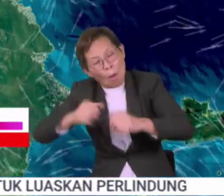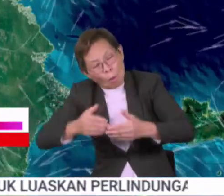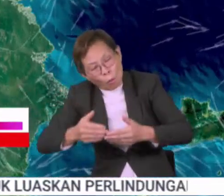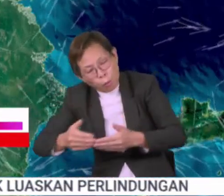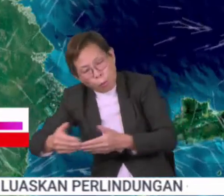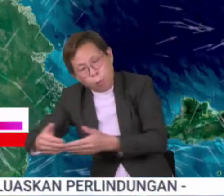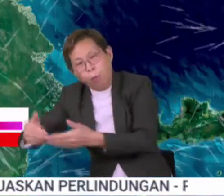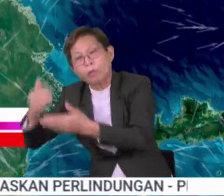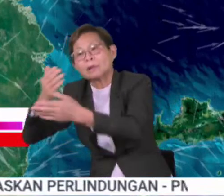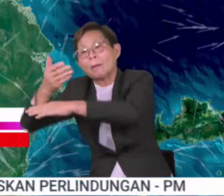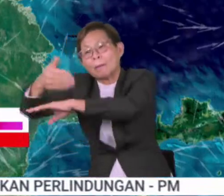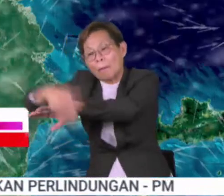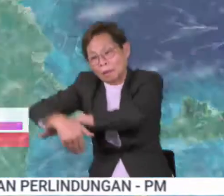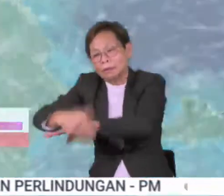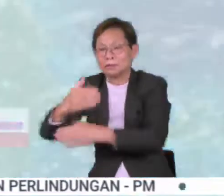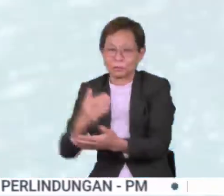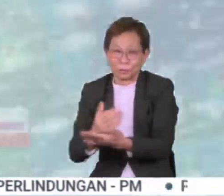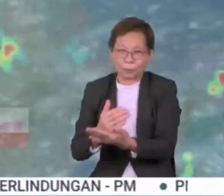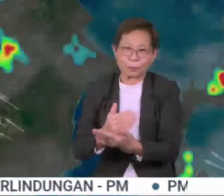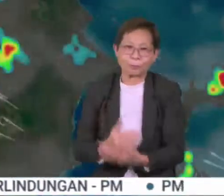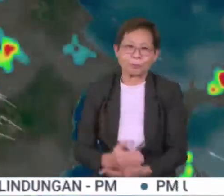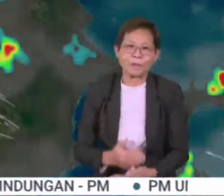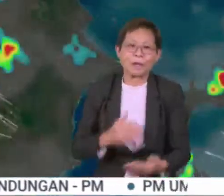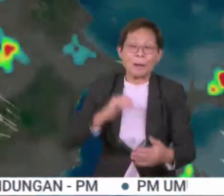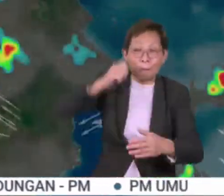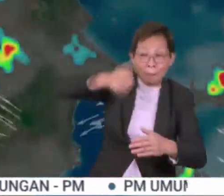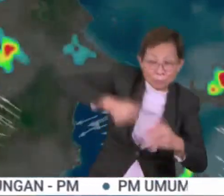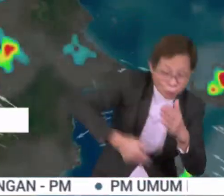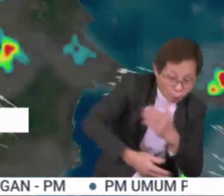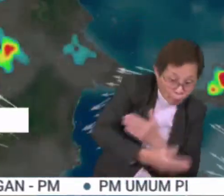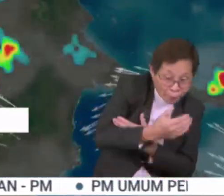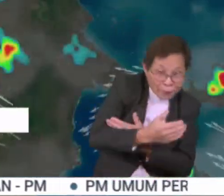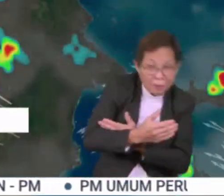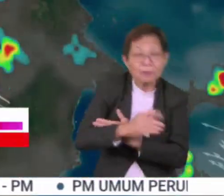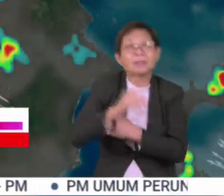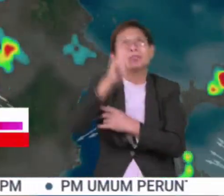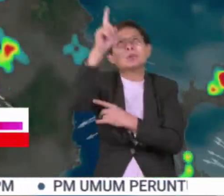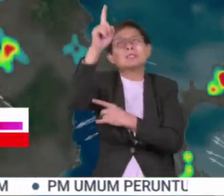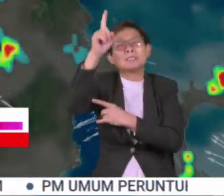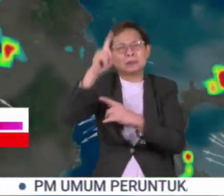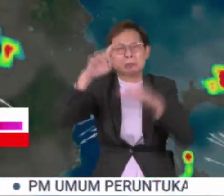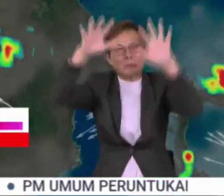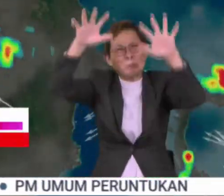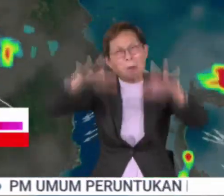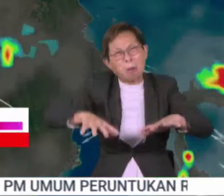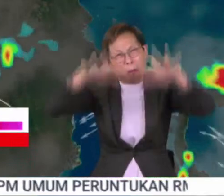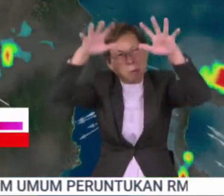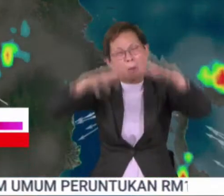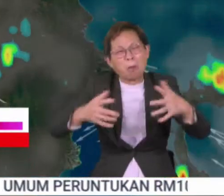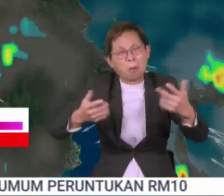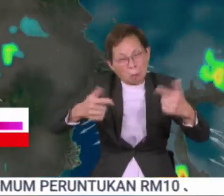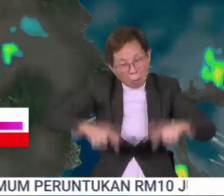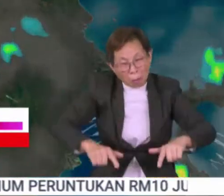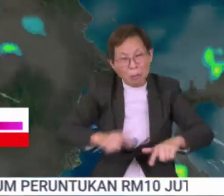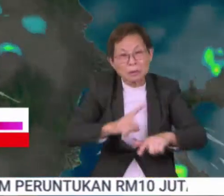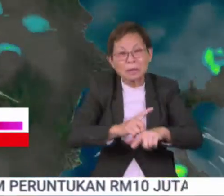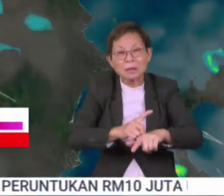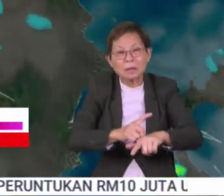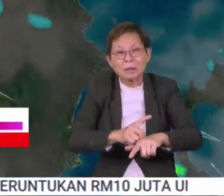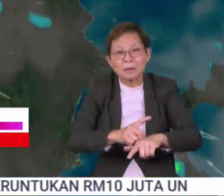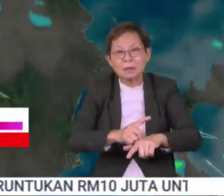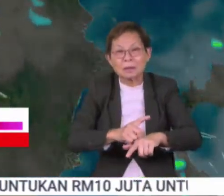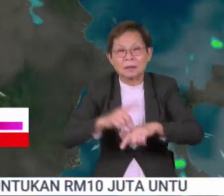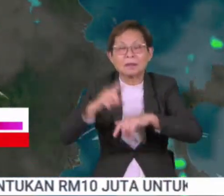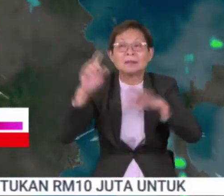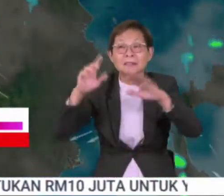berlarutan sehingga ke tengah malam nanti. Menjelang esok pagi pula, keadaan cuaca lembap dijangkakan boleh berlaku di bahagian